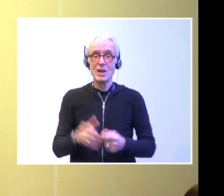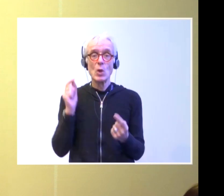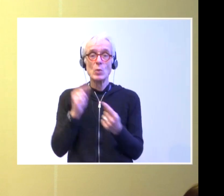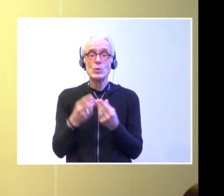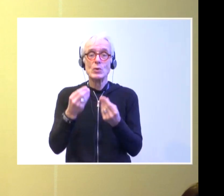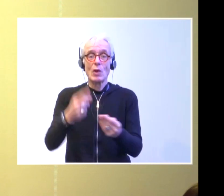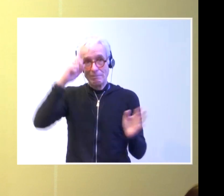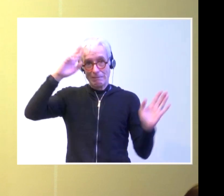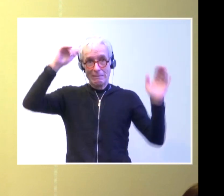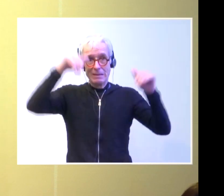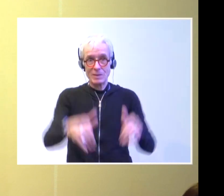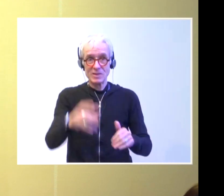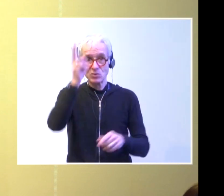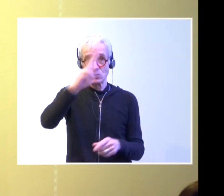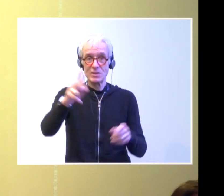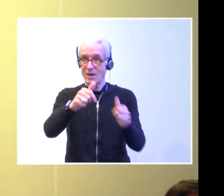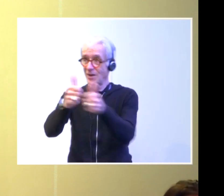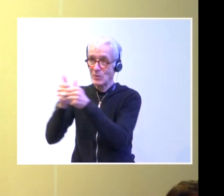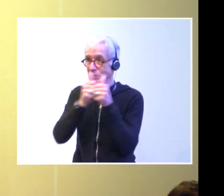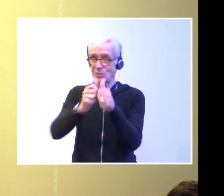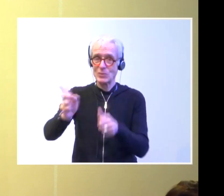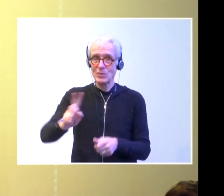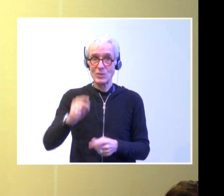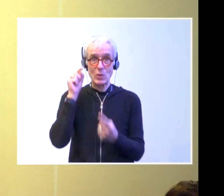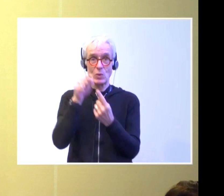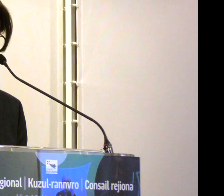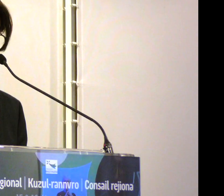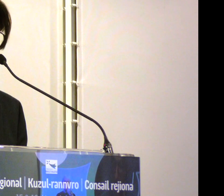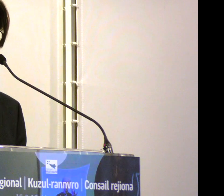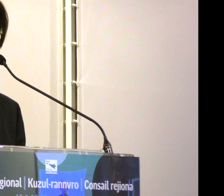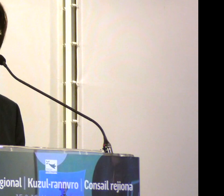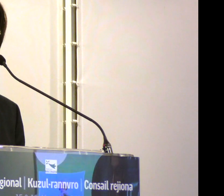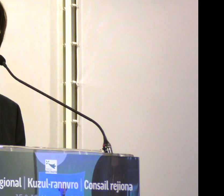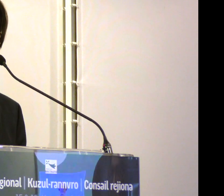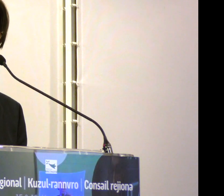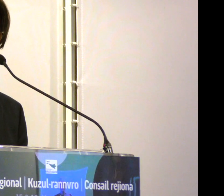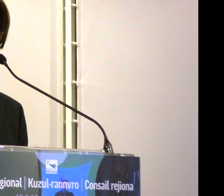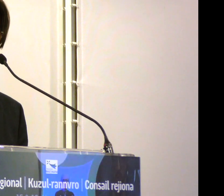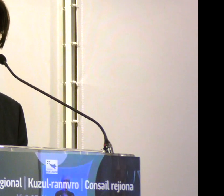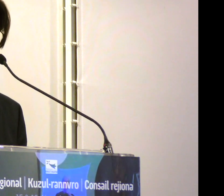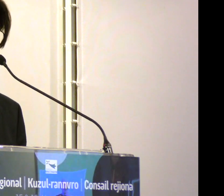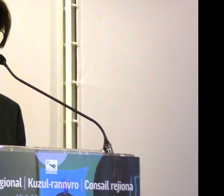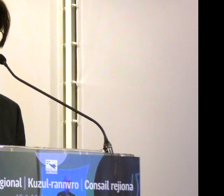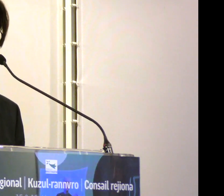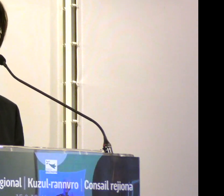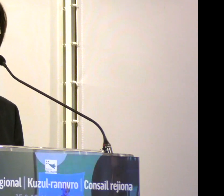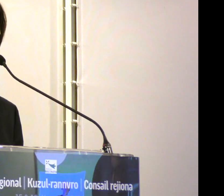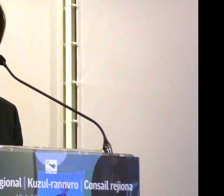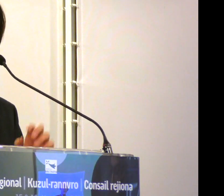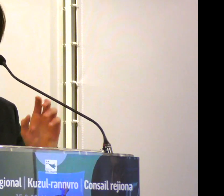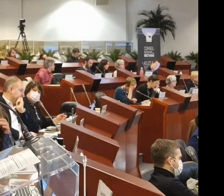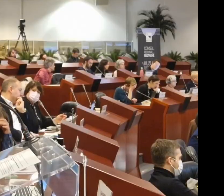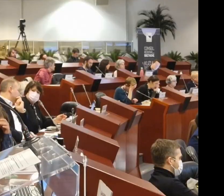vers la dépression collective, vendre là, le but du politique et de ce que nous faisons n'est pas d'appuyer là où ça fait mal pour surfer sur les peurs et le mal-être des gens,